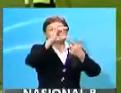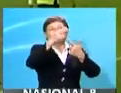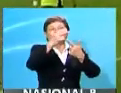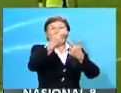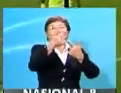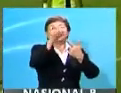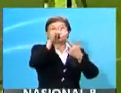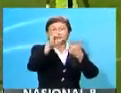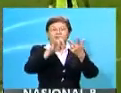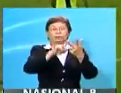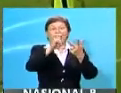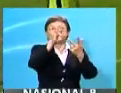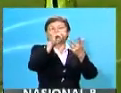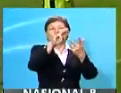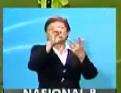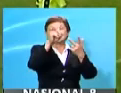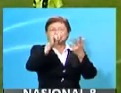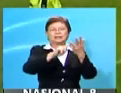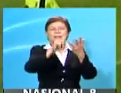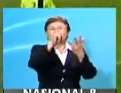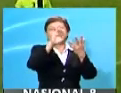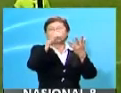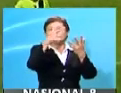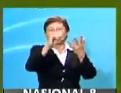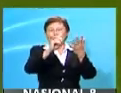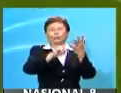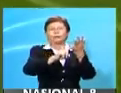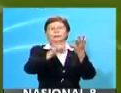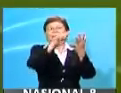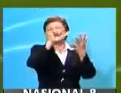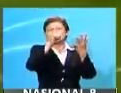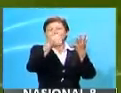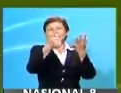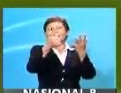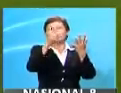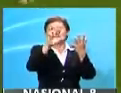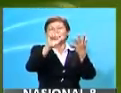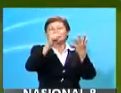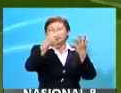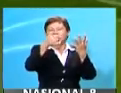chat Vincent viikana thago Junior Aquino dan Zahran